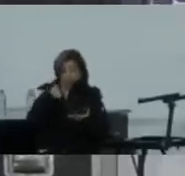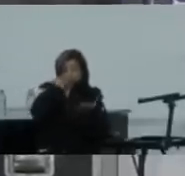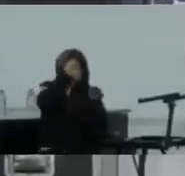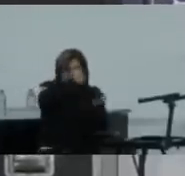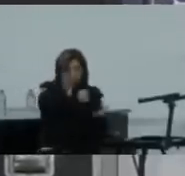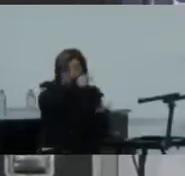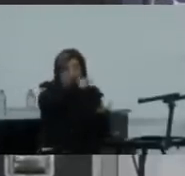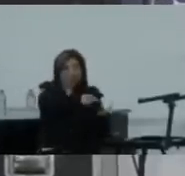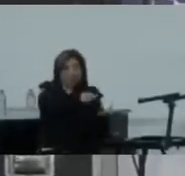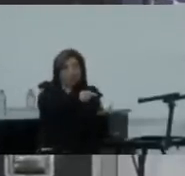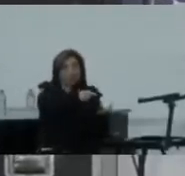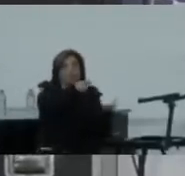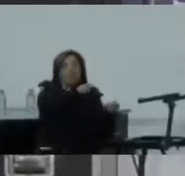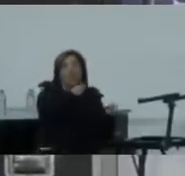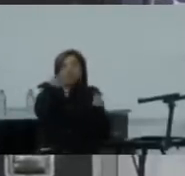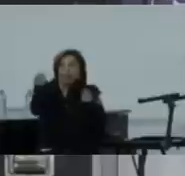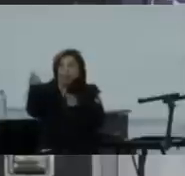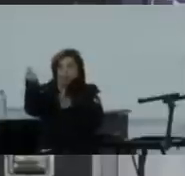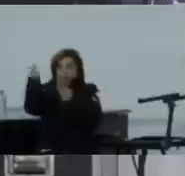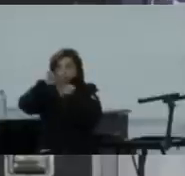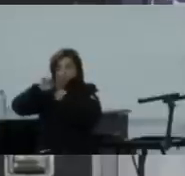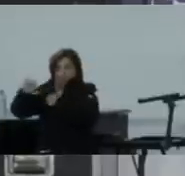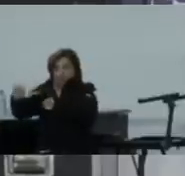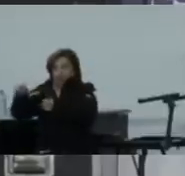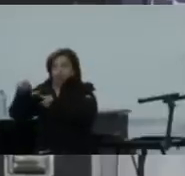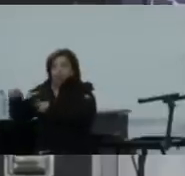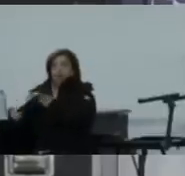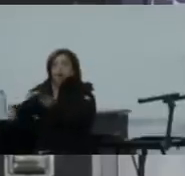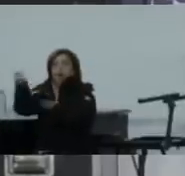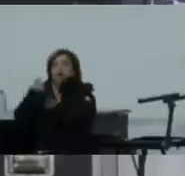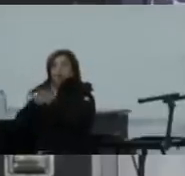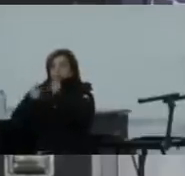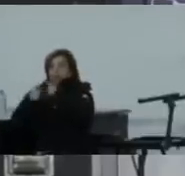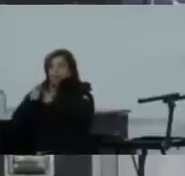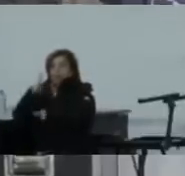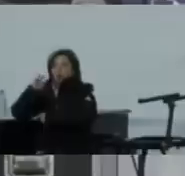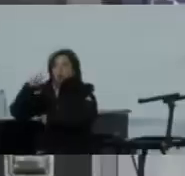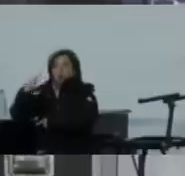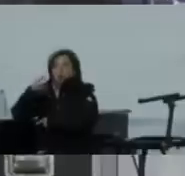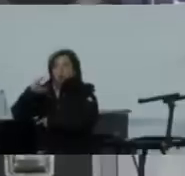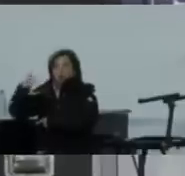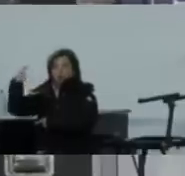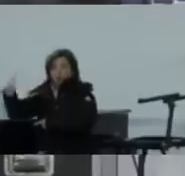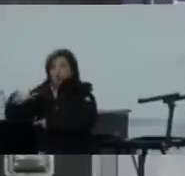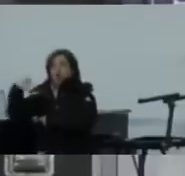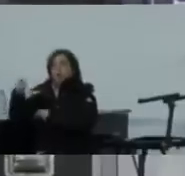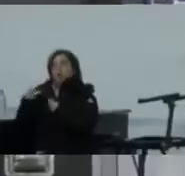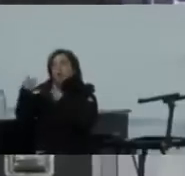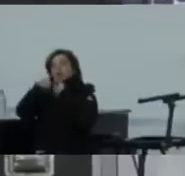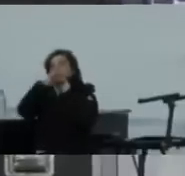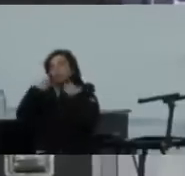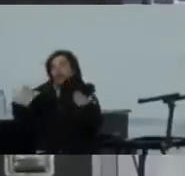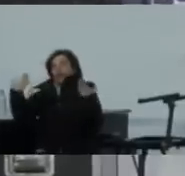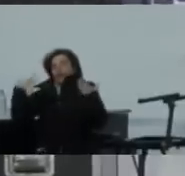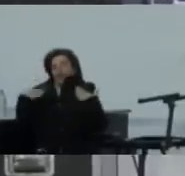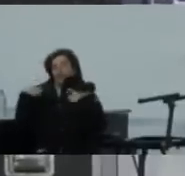la BCE dà i soldi alle banche, le banche comprano titoli, bot e CCT, che li dà in garanzia per far dare i soldi di nuovo